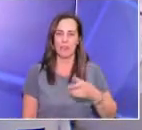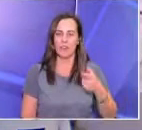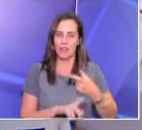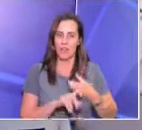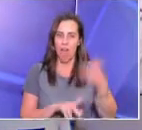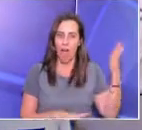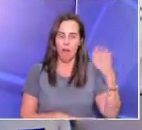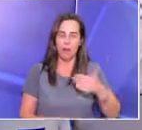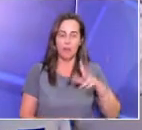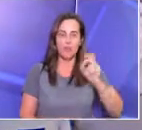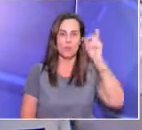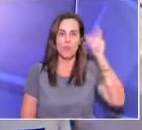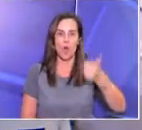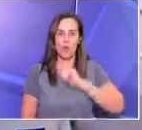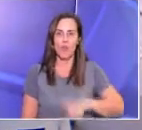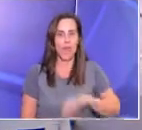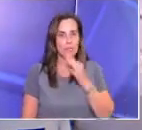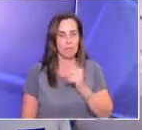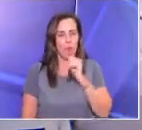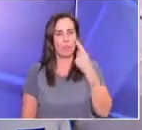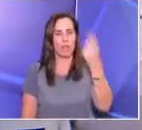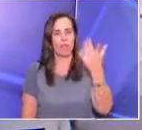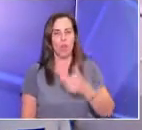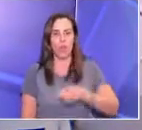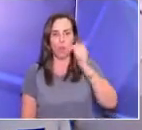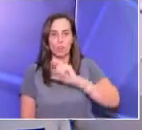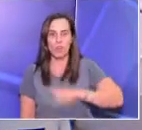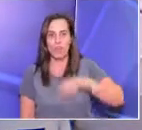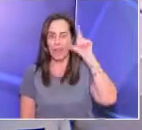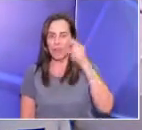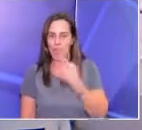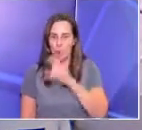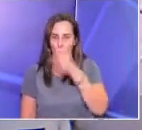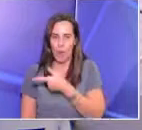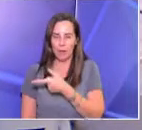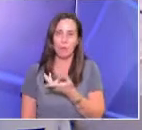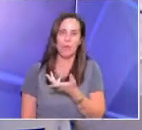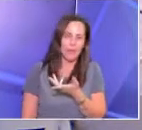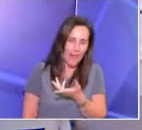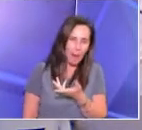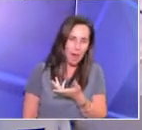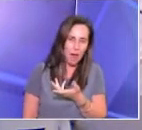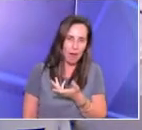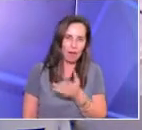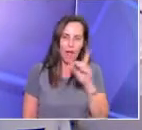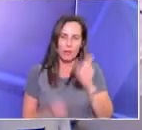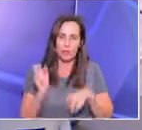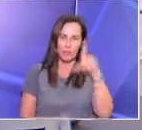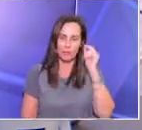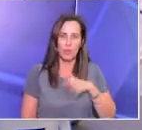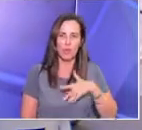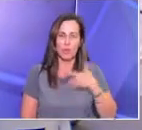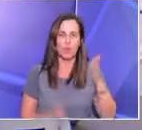סבג 30 שנה, די, הציבור הצעיר לא רצה אותו. חולדאי, אתה אומר, אתה יודע מה, כמה יום הבוקר אנשים בתל אביב לא